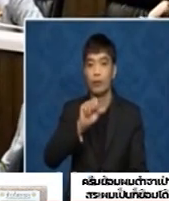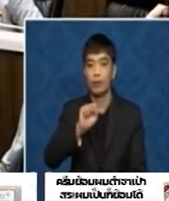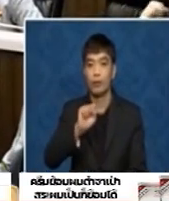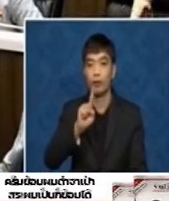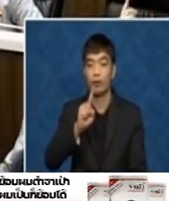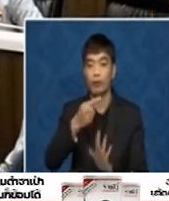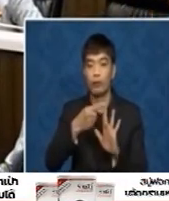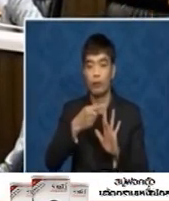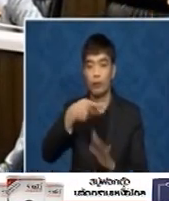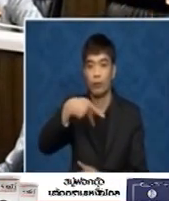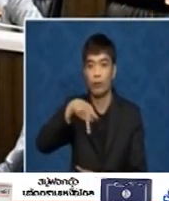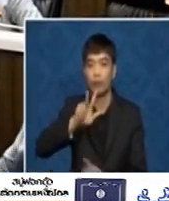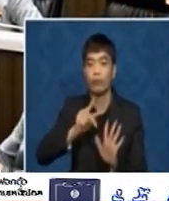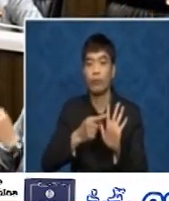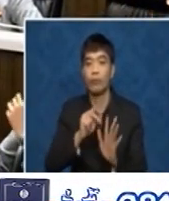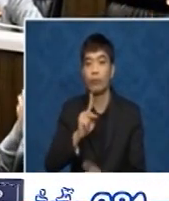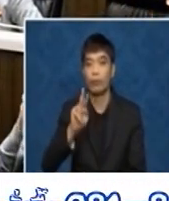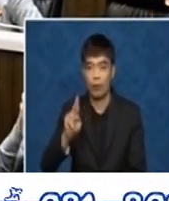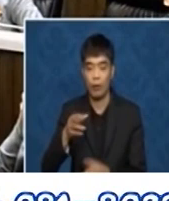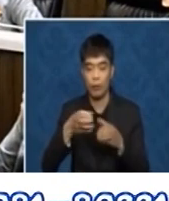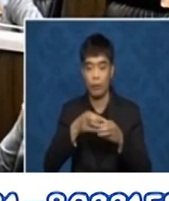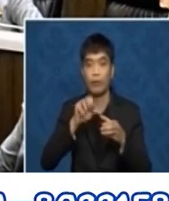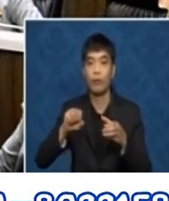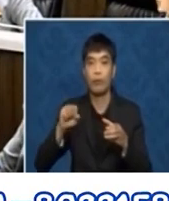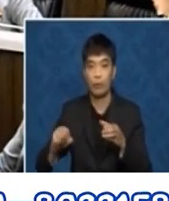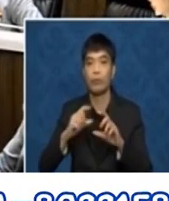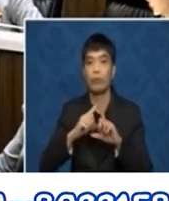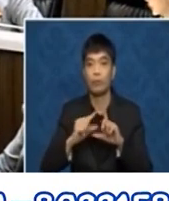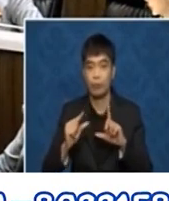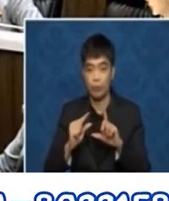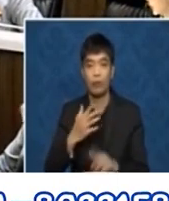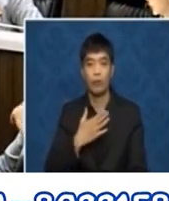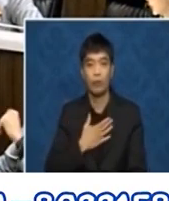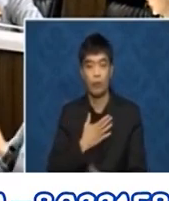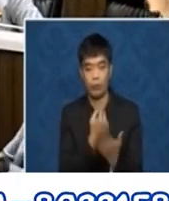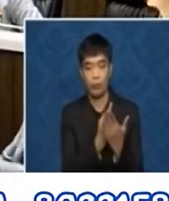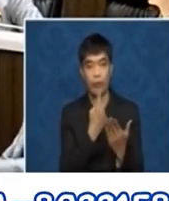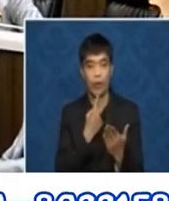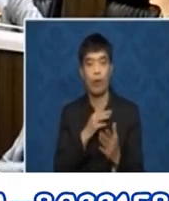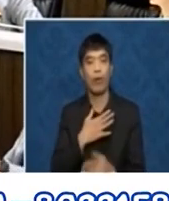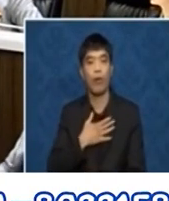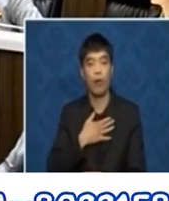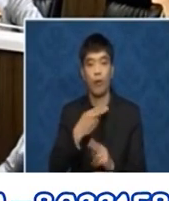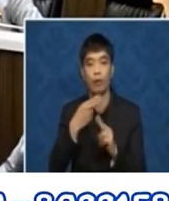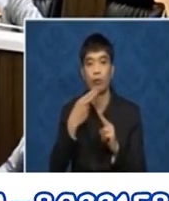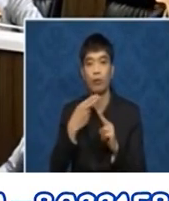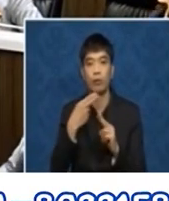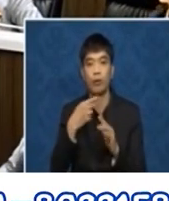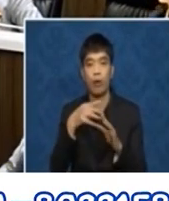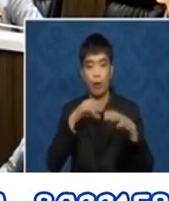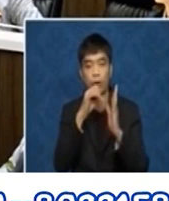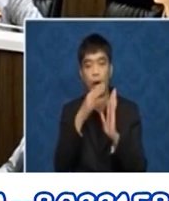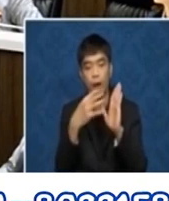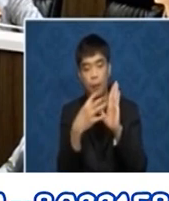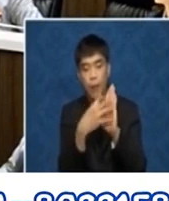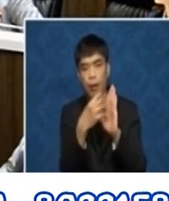รกรุงเทพมหานครเขต22พรรคก้าวไกลตัวแทนพี่น้องประชาชนชาวสวนหลวงประเวศวันนี้ผมขอร่วมอภิ